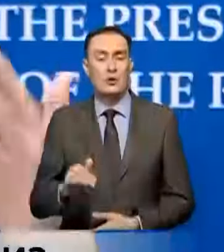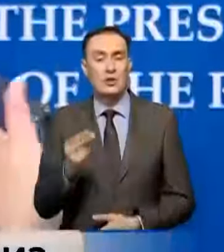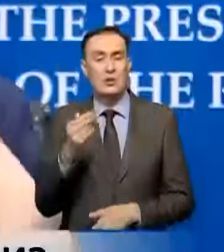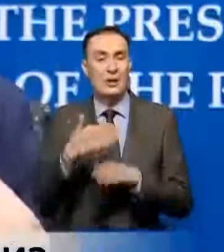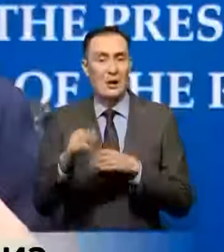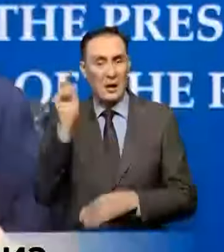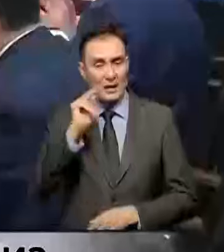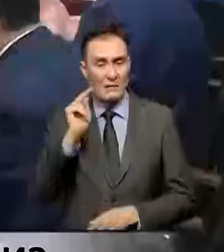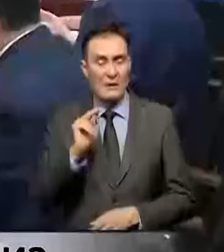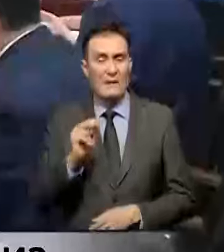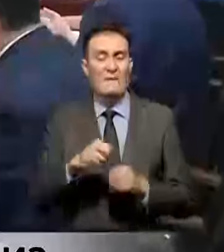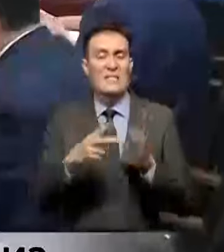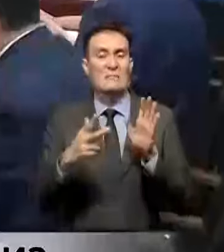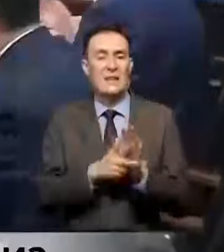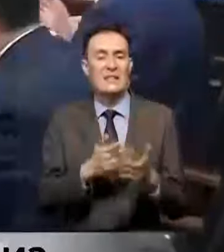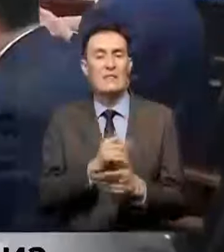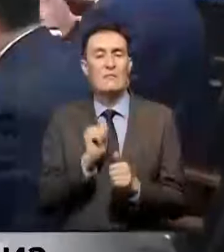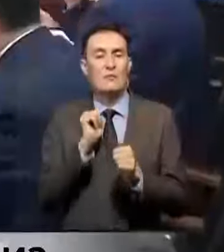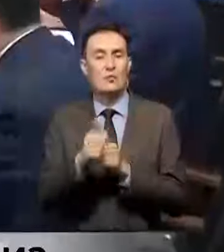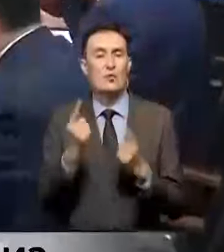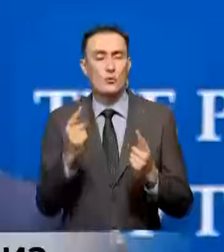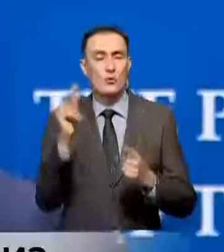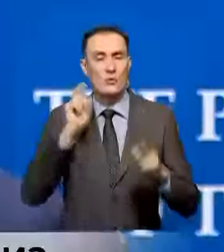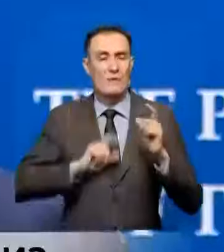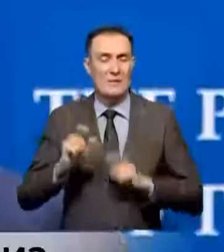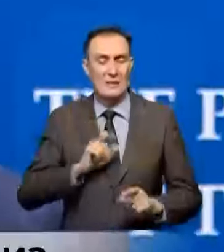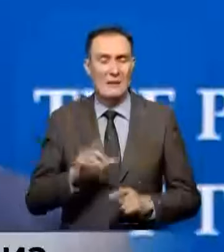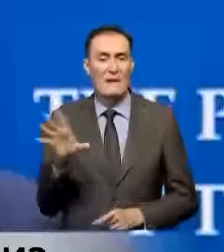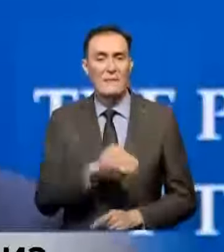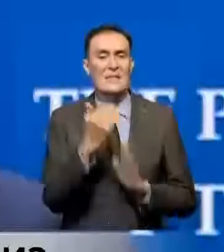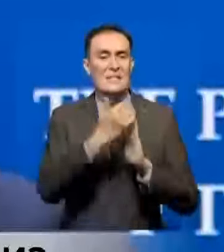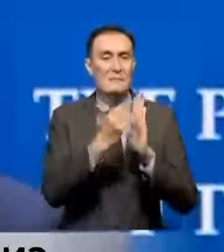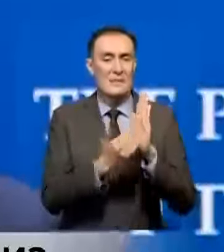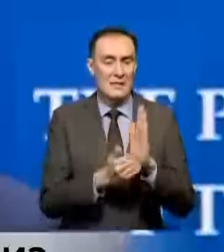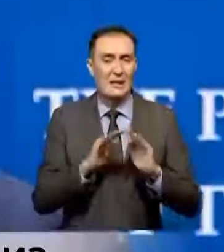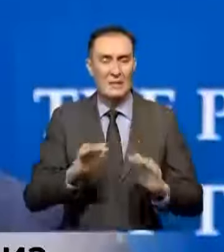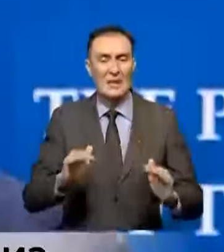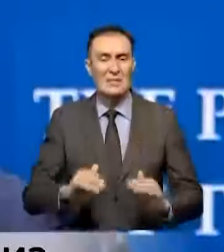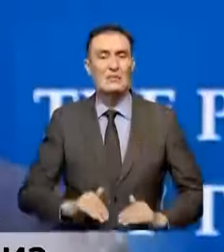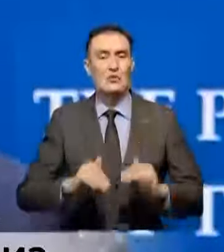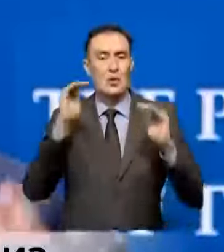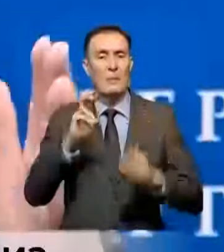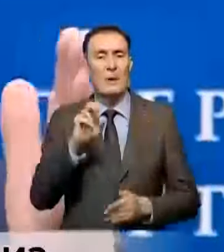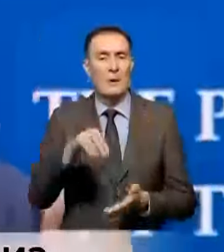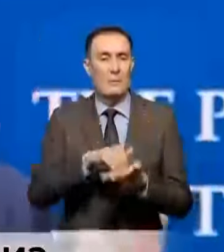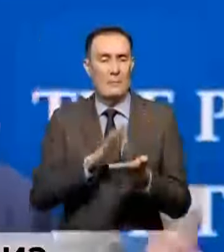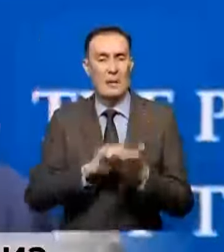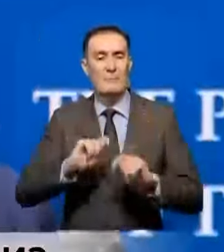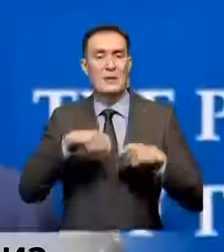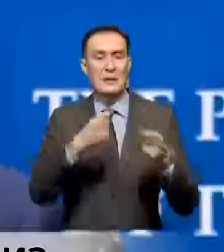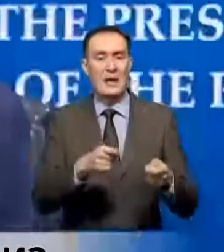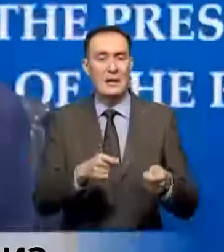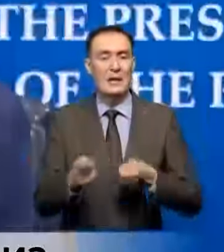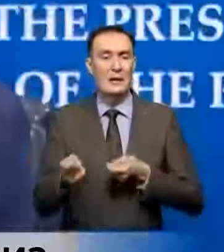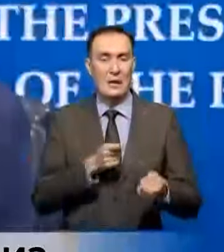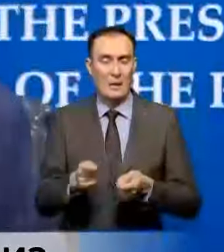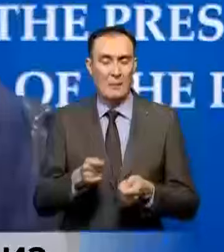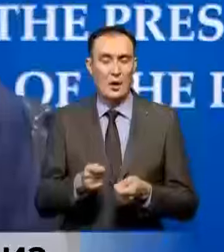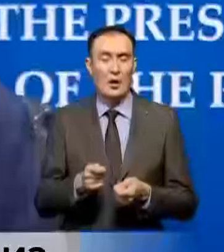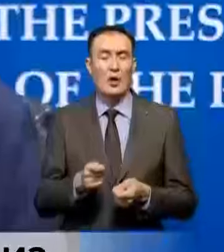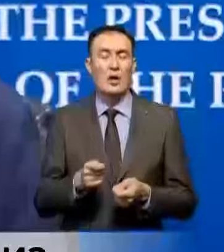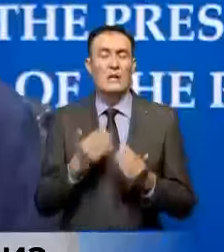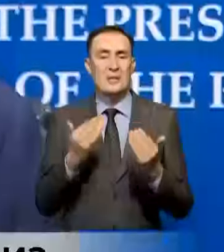грантов дают наши 18 ведущих университетов. Весь список этих ребят с высокими баллами мы передали нашим ректорам.